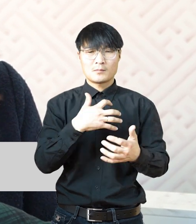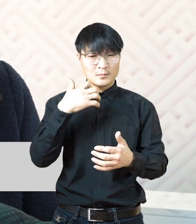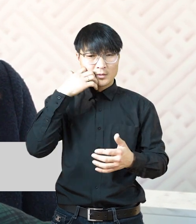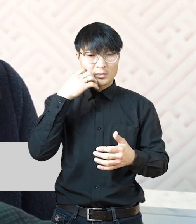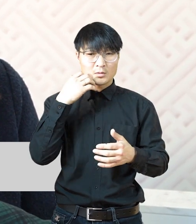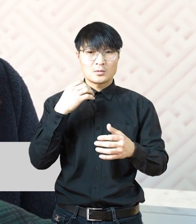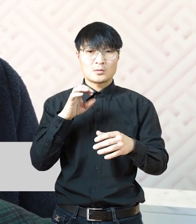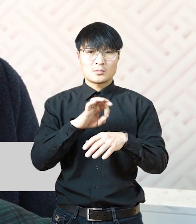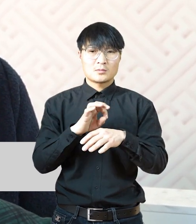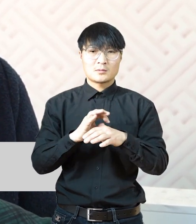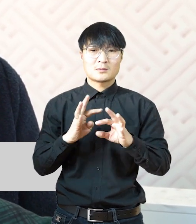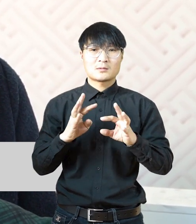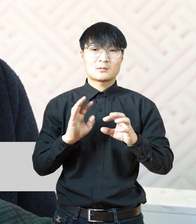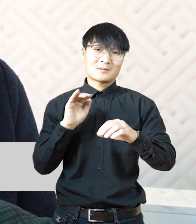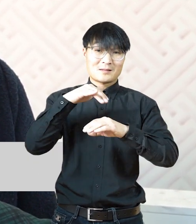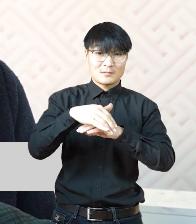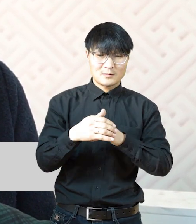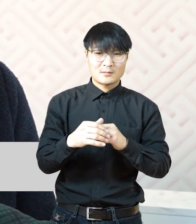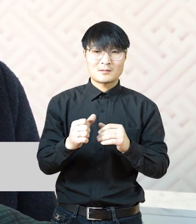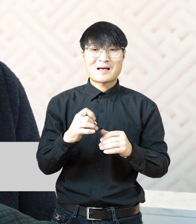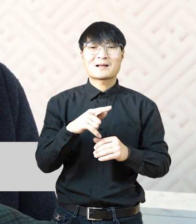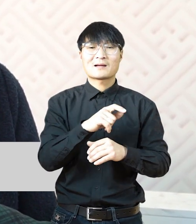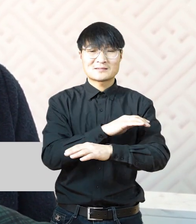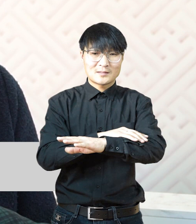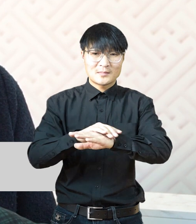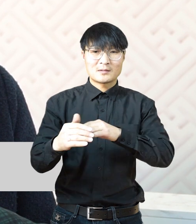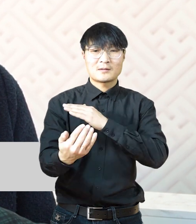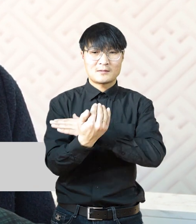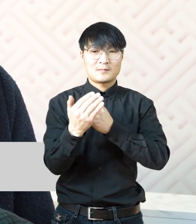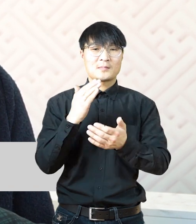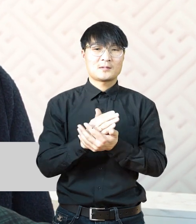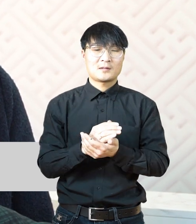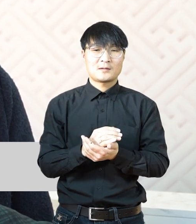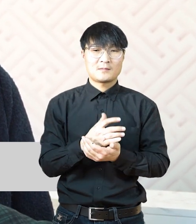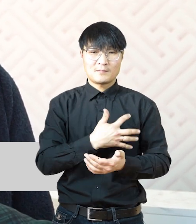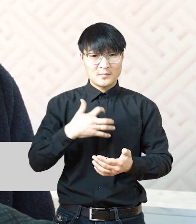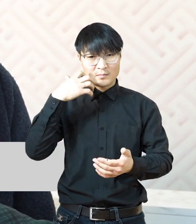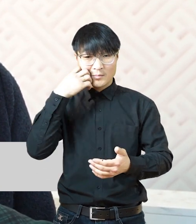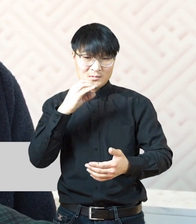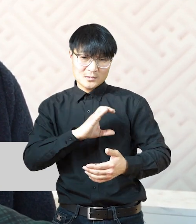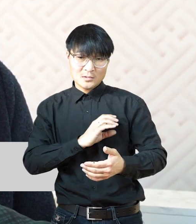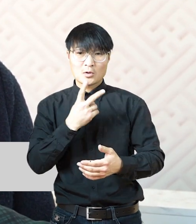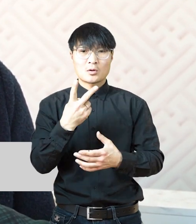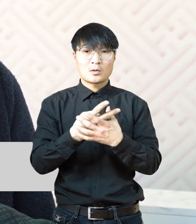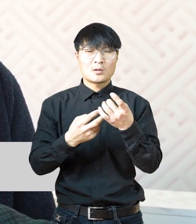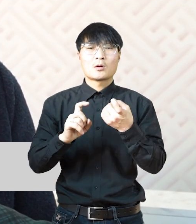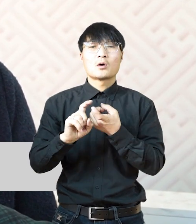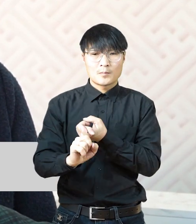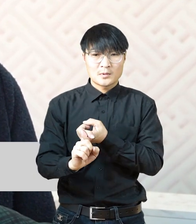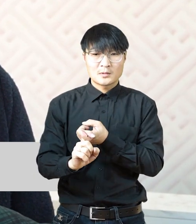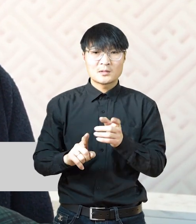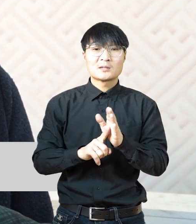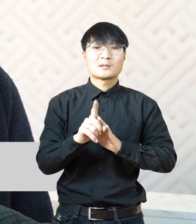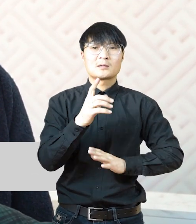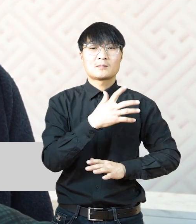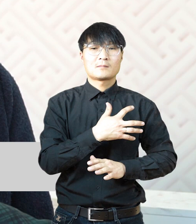махбодын эмгэгээс бол өрсөн сэргийлэх боломжтой. Би сэтгэц хоёр бол хоорондоо салшгүй уялдаатай. Эхлээд хүний сэтгэл хямраад дараа